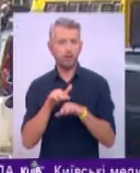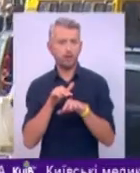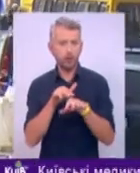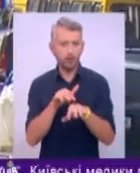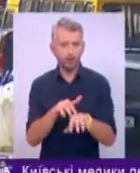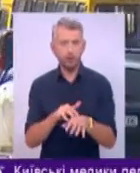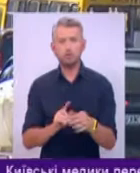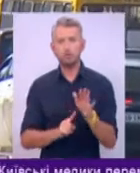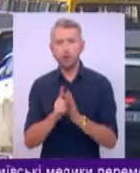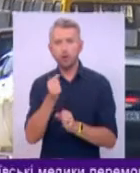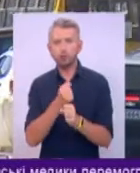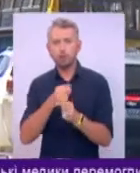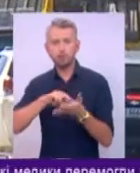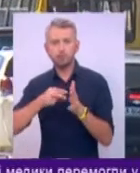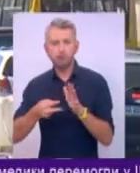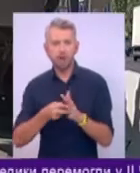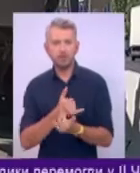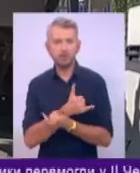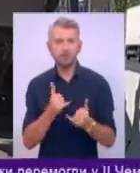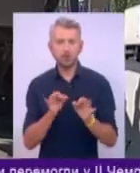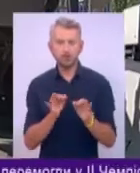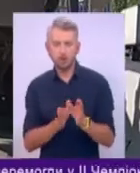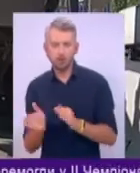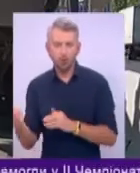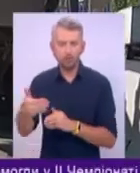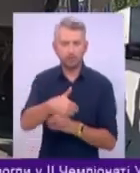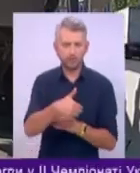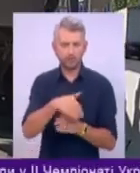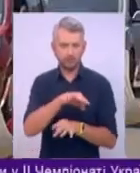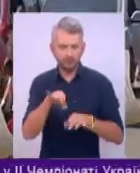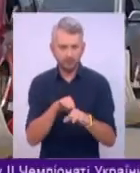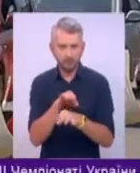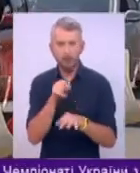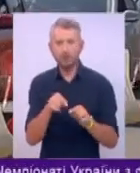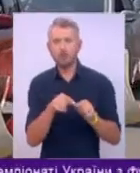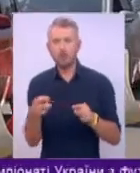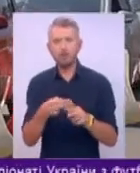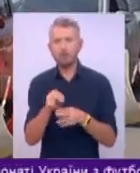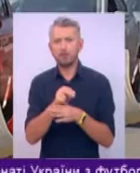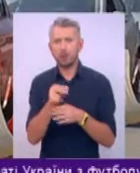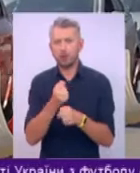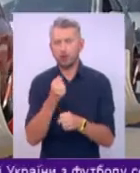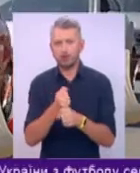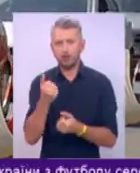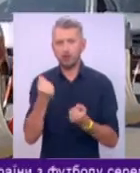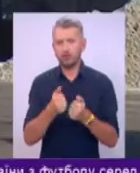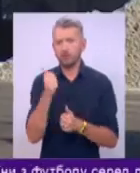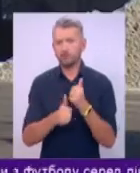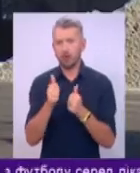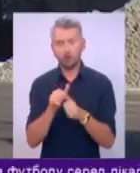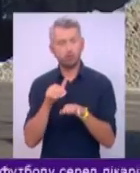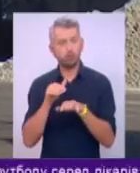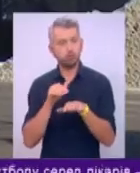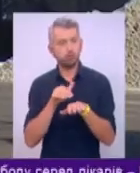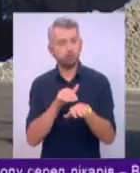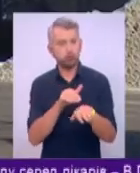заторів, спершу розроблять плани, забезпечать оптимальні шляхи об'їзду. Адже на цій ділянці і без ремонтних робіт водії часто простоюють у